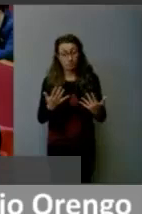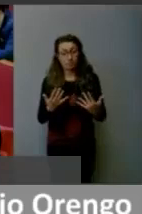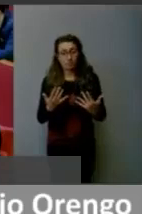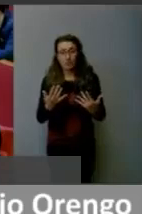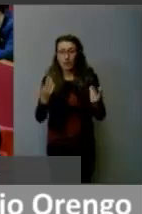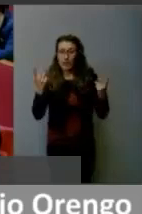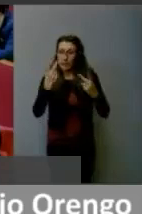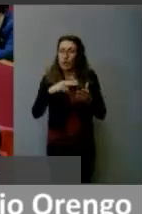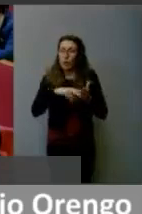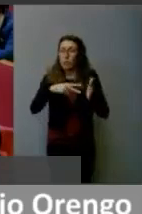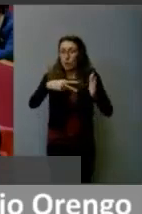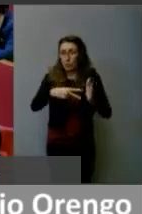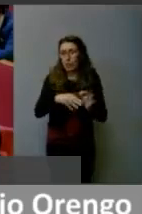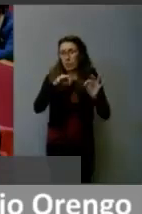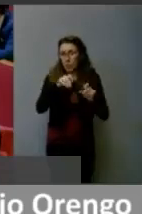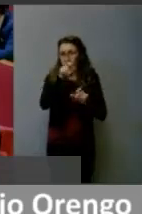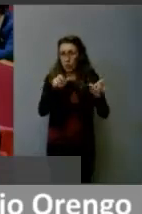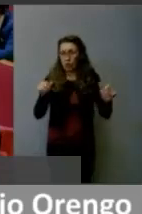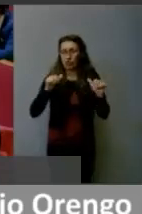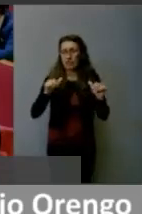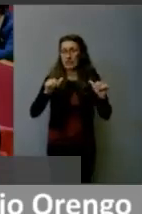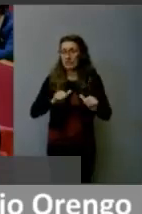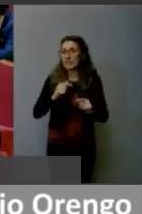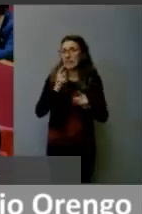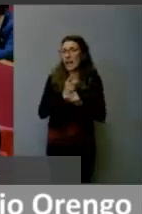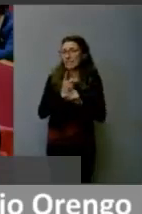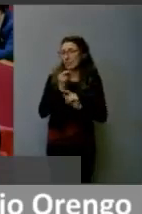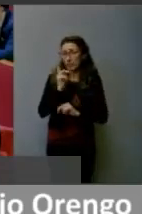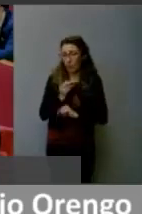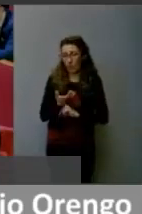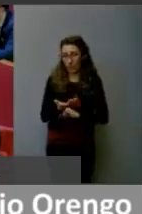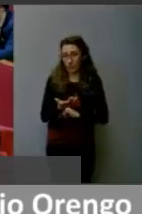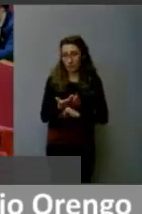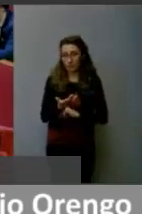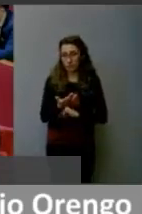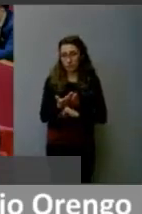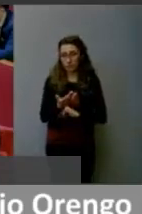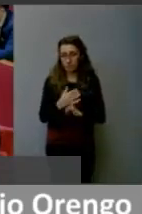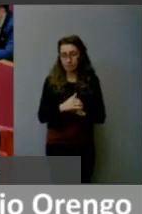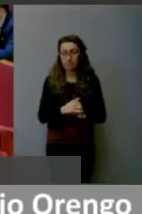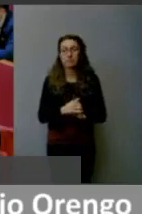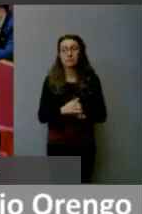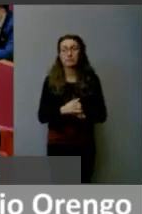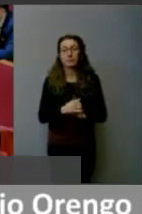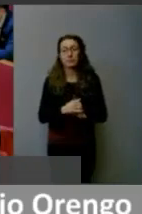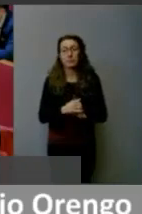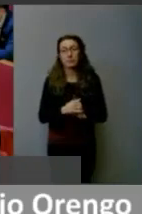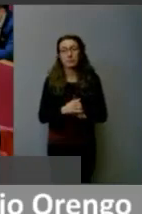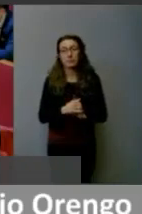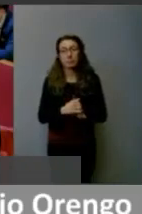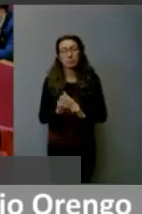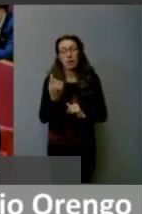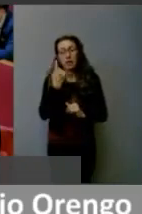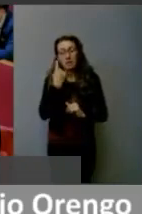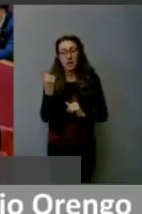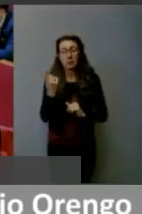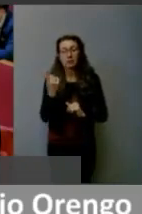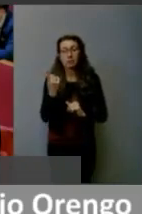della cittadinanza. Ovviamente qualora si ritenesse di non procedere